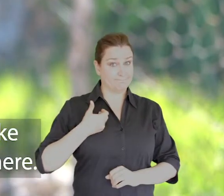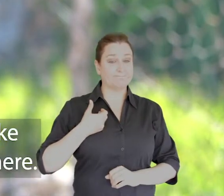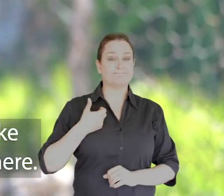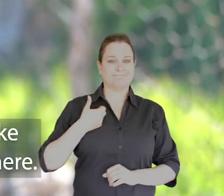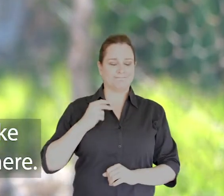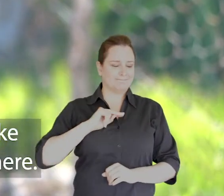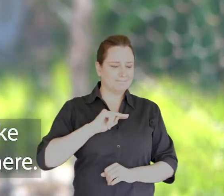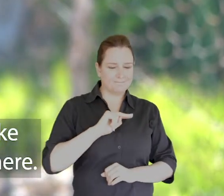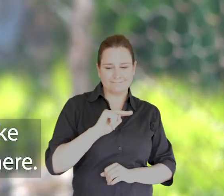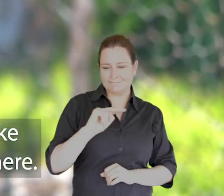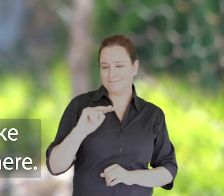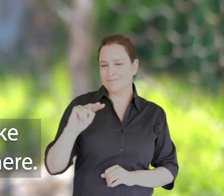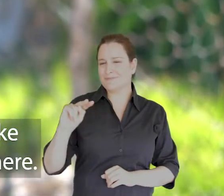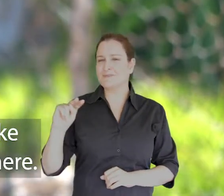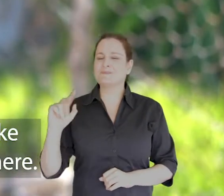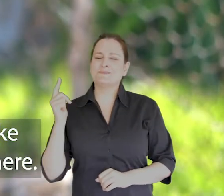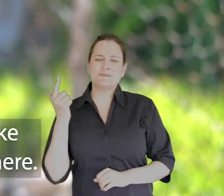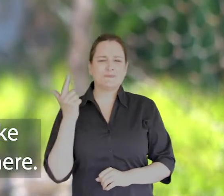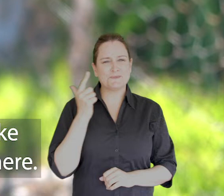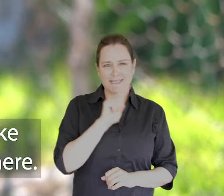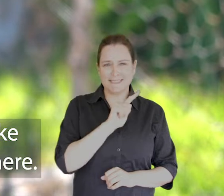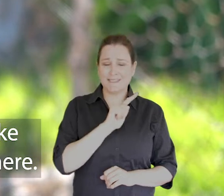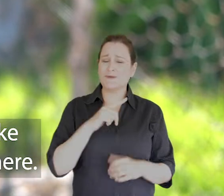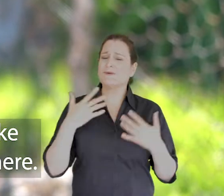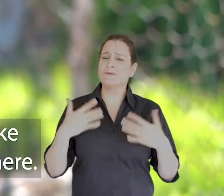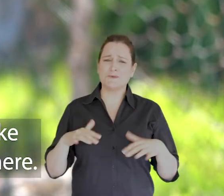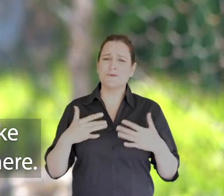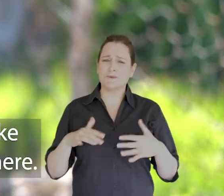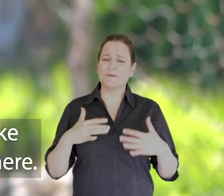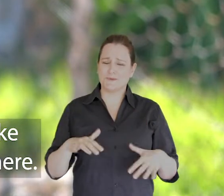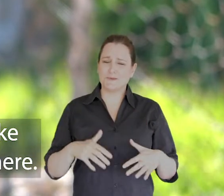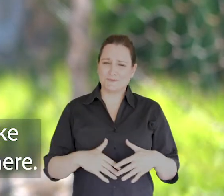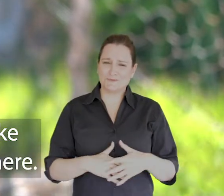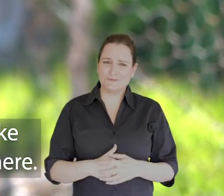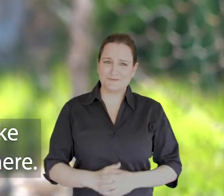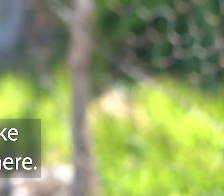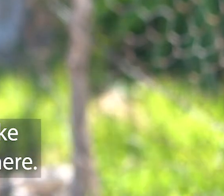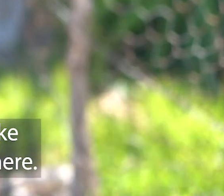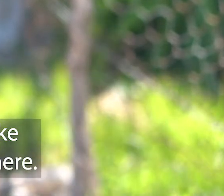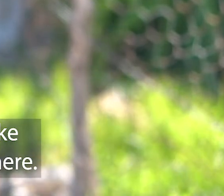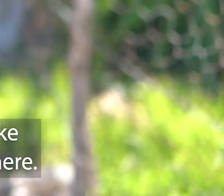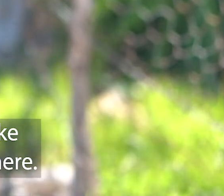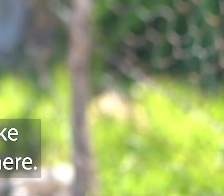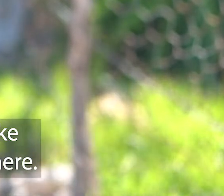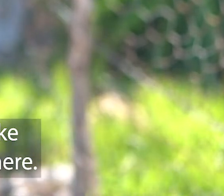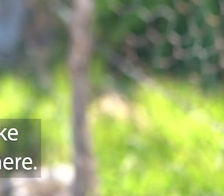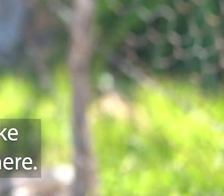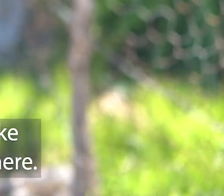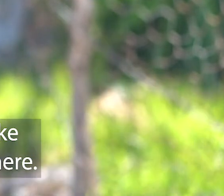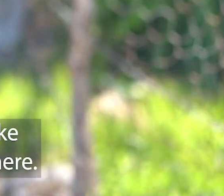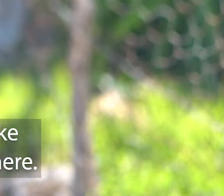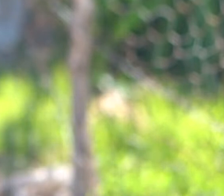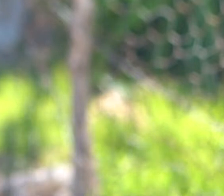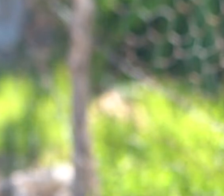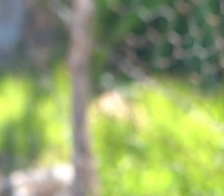En als hy klaar is, dan lyk hy nie asof die pote van die bok was